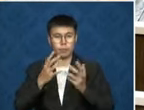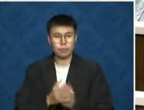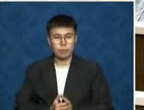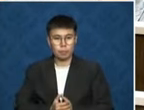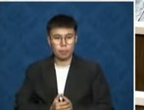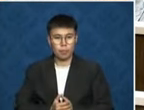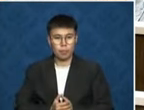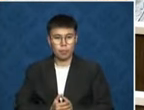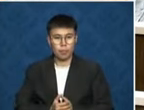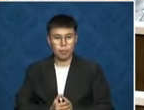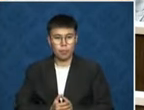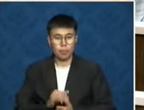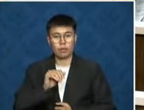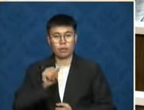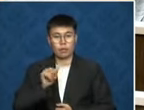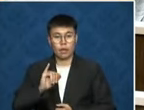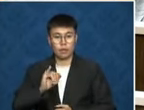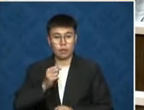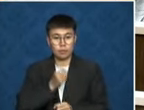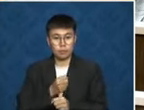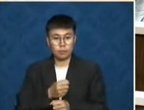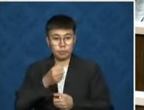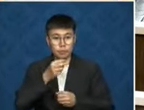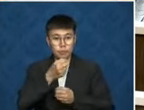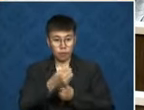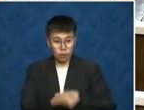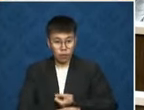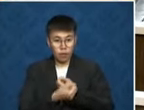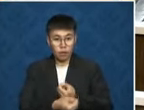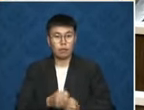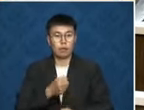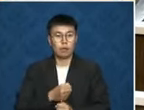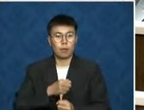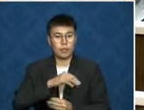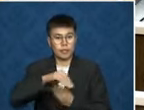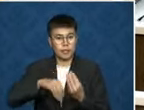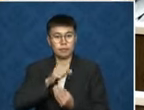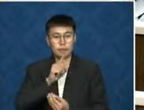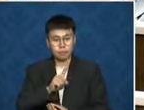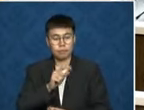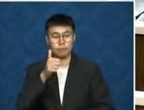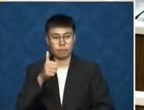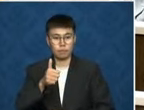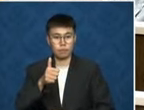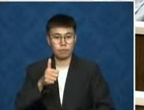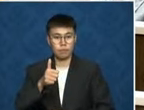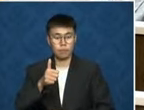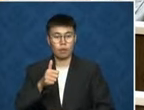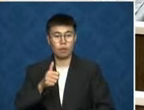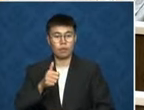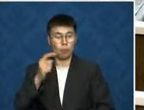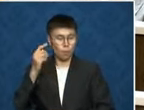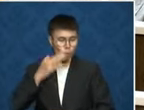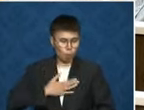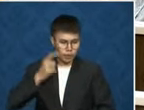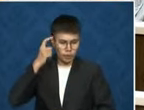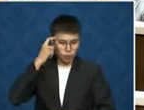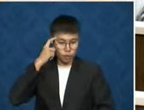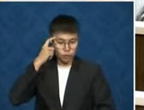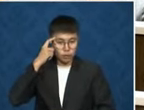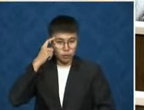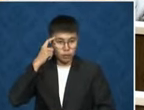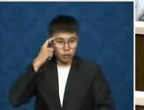ก็คือ AI เพื่อการเกษตรนะครับนำไปสู่การสร้างเศรษฐกิจที่ดีเมื่อถึงเวลานั้นนะครับผมเชื่อว่าคนเราเนี่ยอาจจะไม่ต้